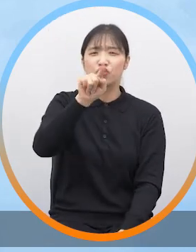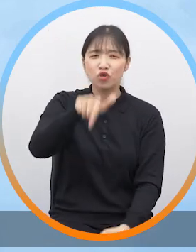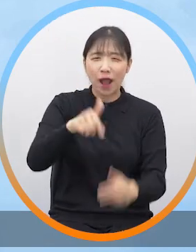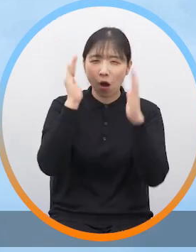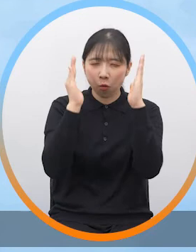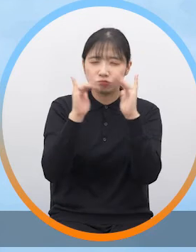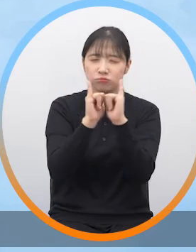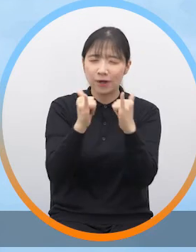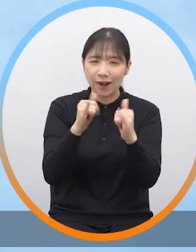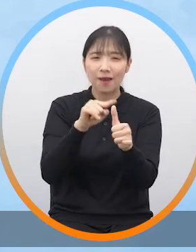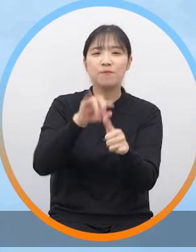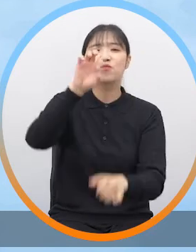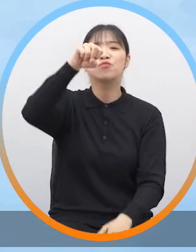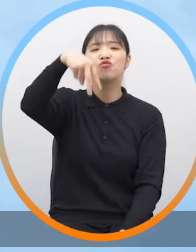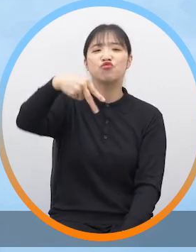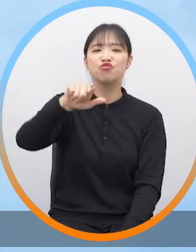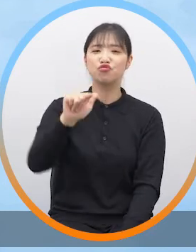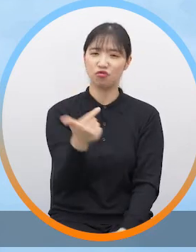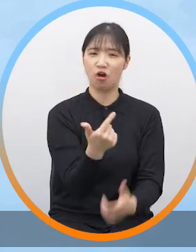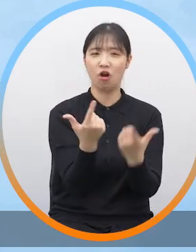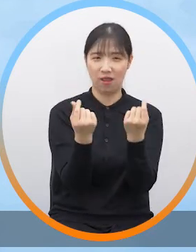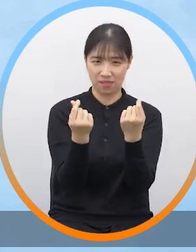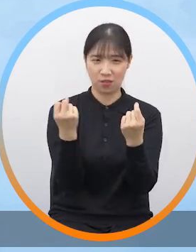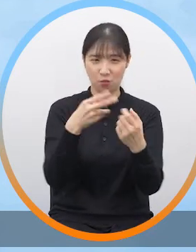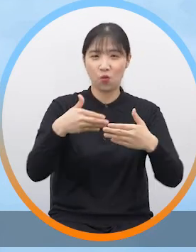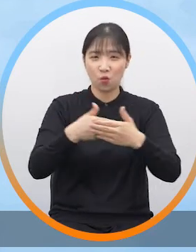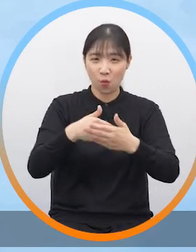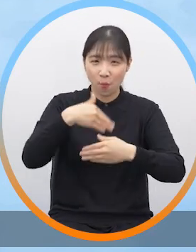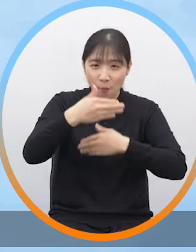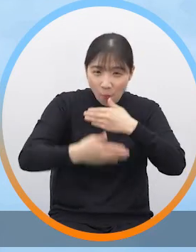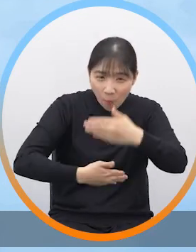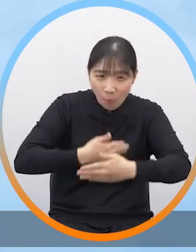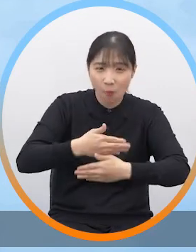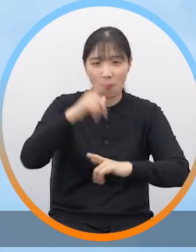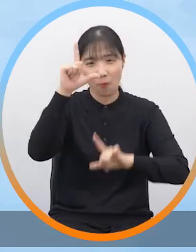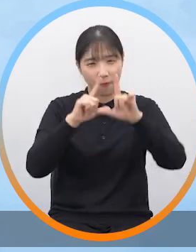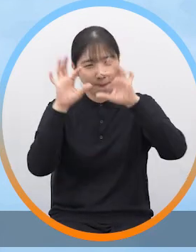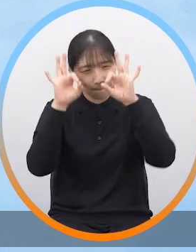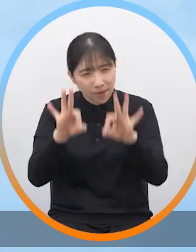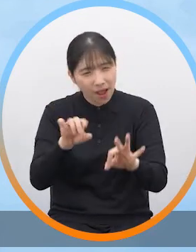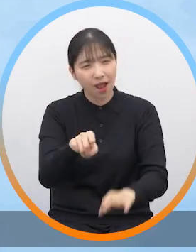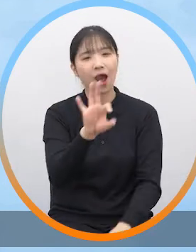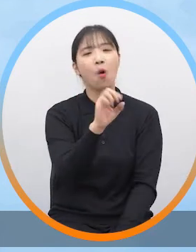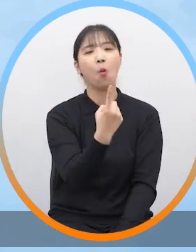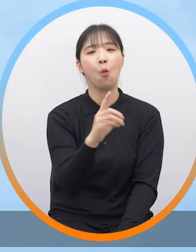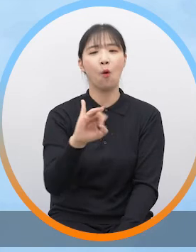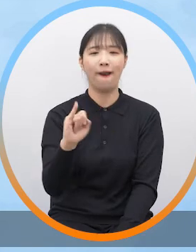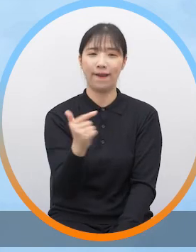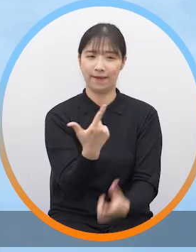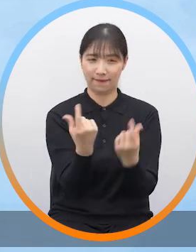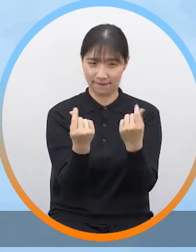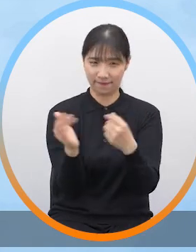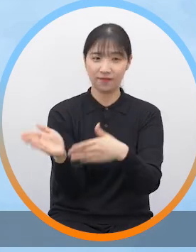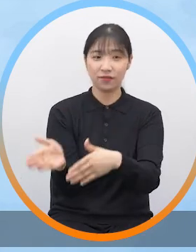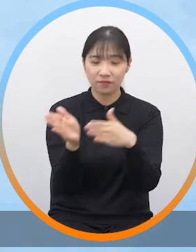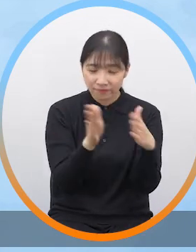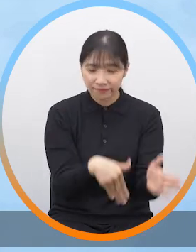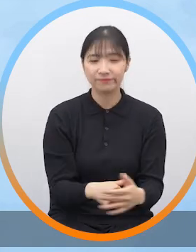유건이다, 이 도포 철학에 들어가는 이 도복, 이런 거로 봤을 때 왕인석상이다. 또